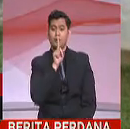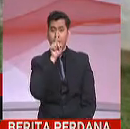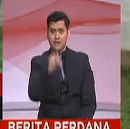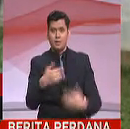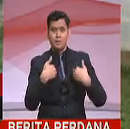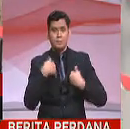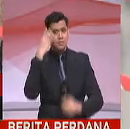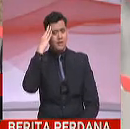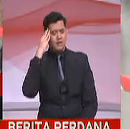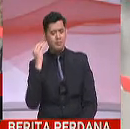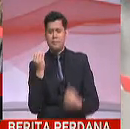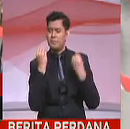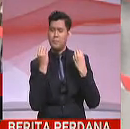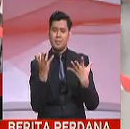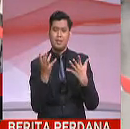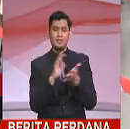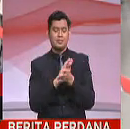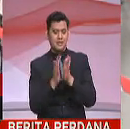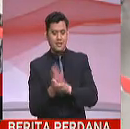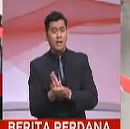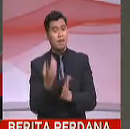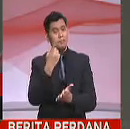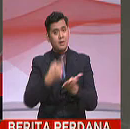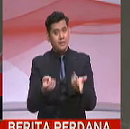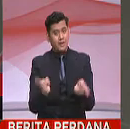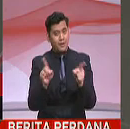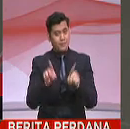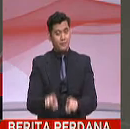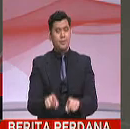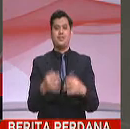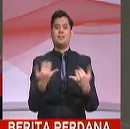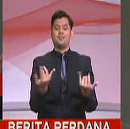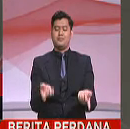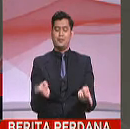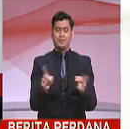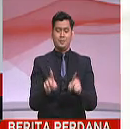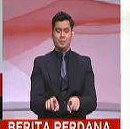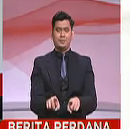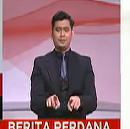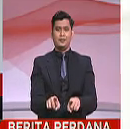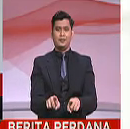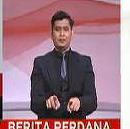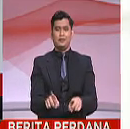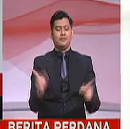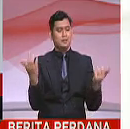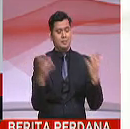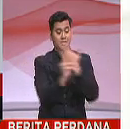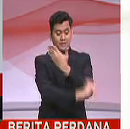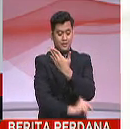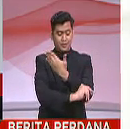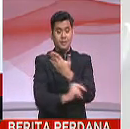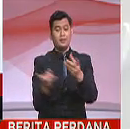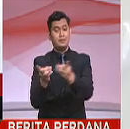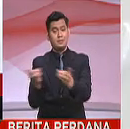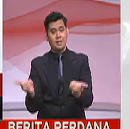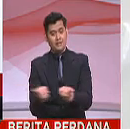luas. Maka apa-apa keadaan di berlaku di bahagian ataupun daerah, mereka